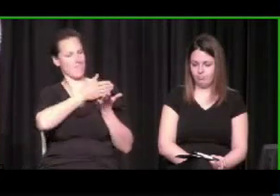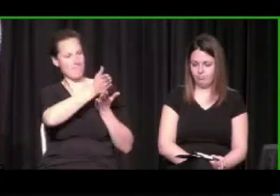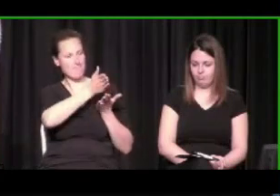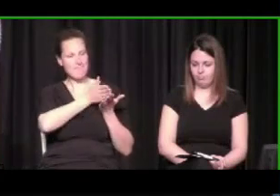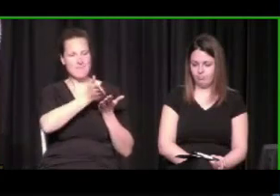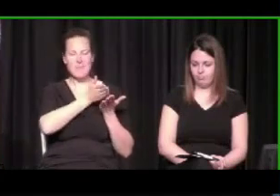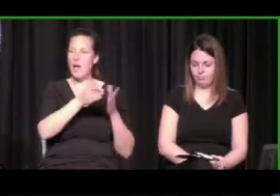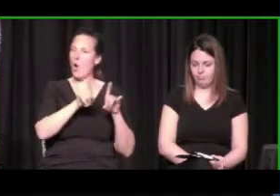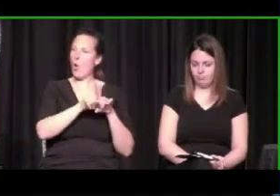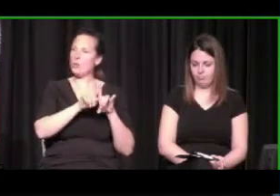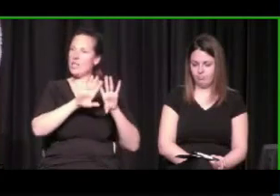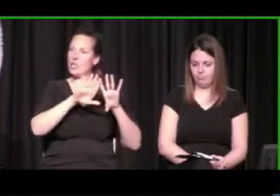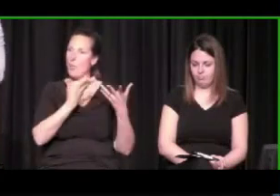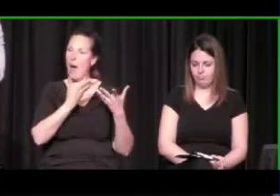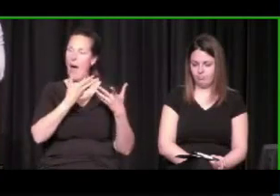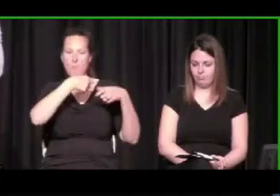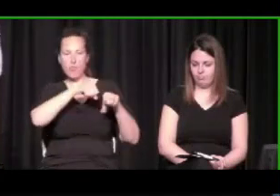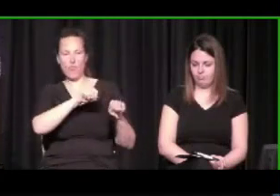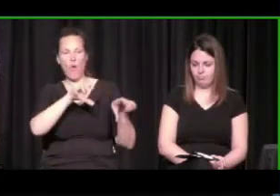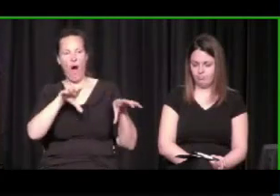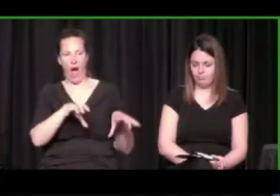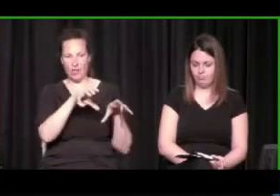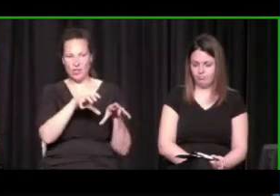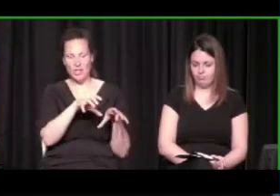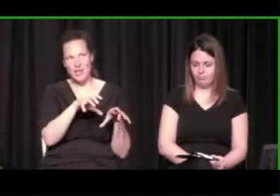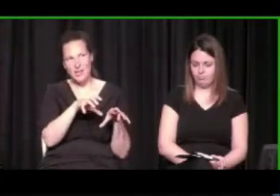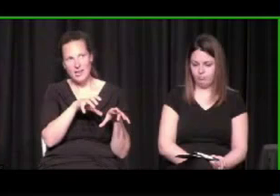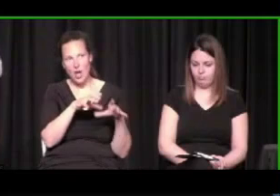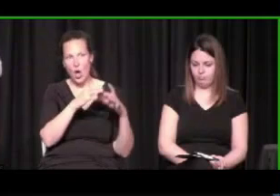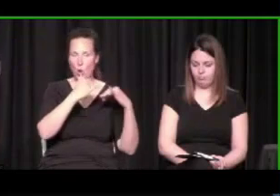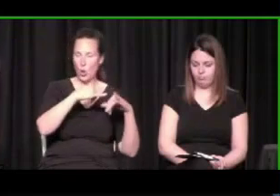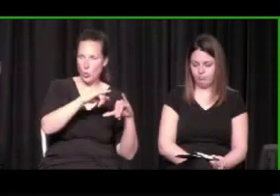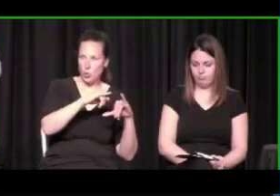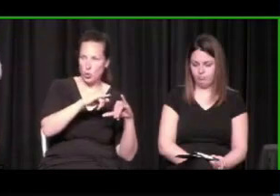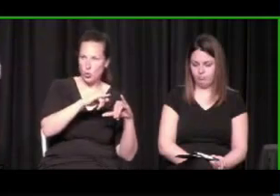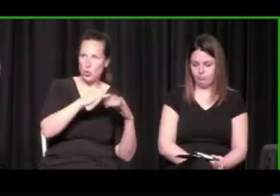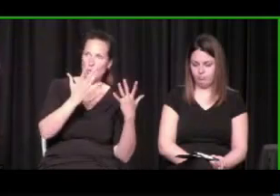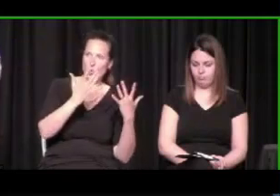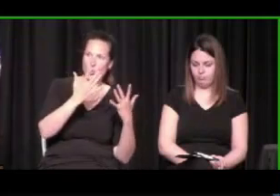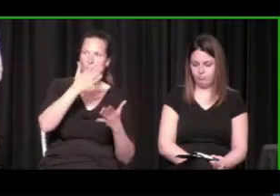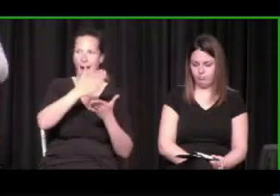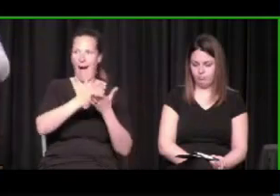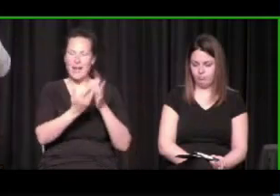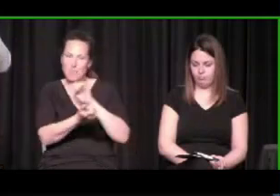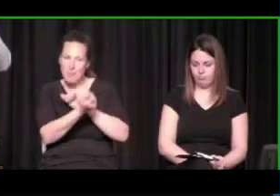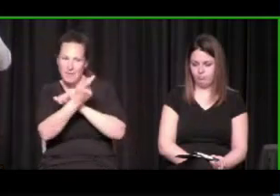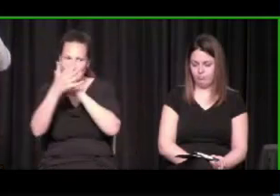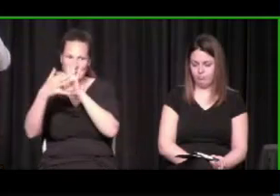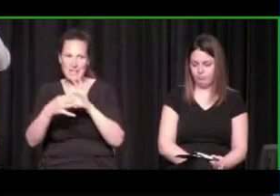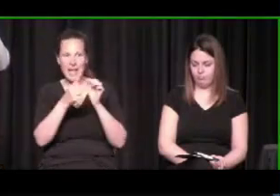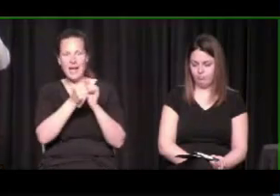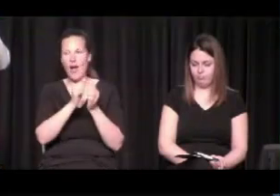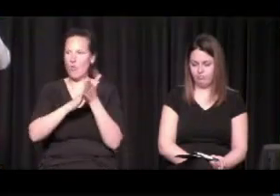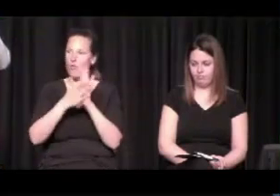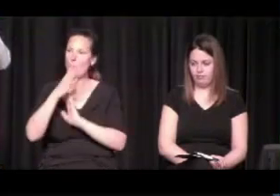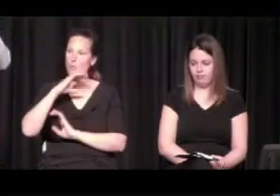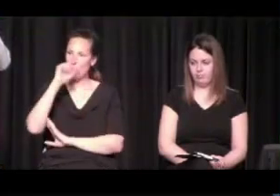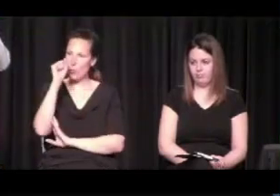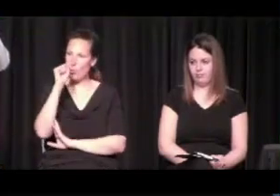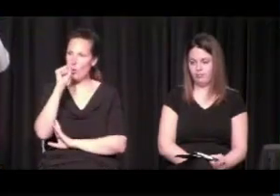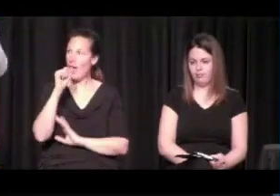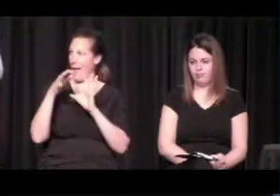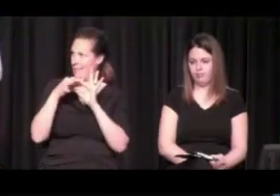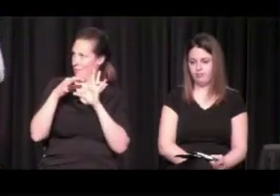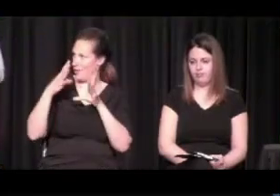et comment ce pouvoir d'agir-là, ben, continue ou pas de se manifester finalement avec le vieillissement. Vous avez